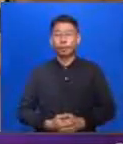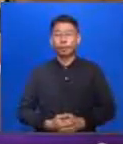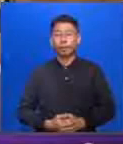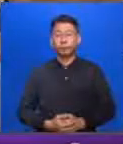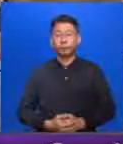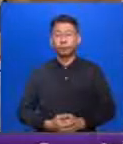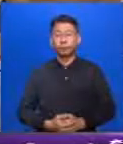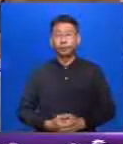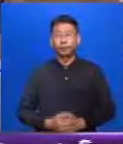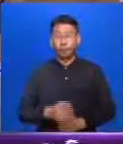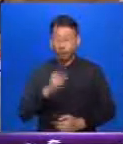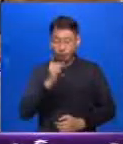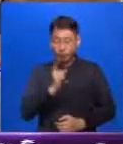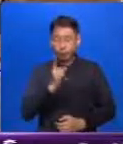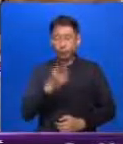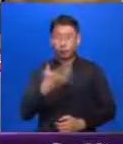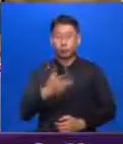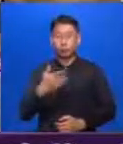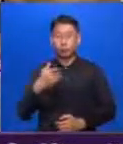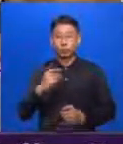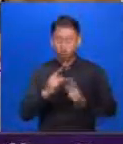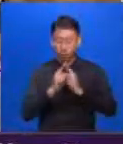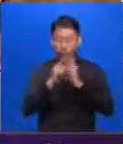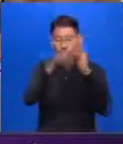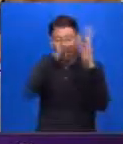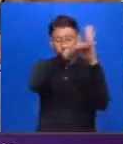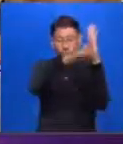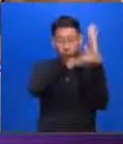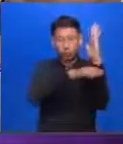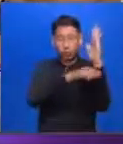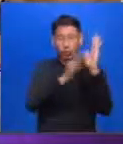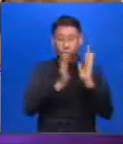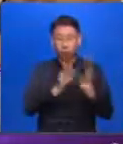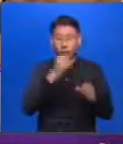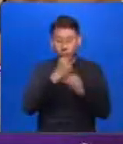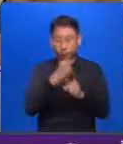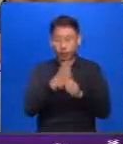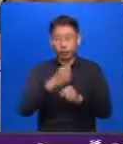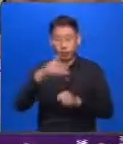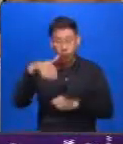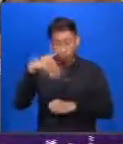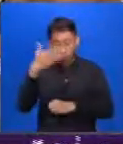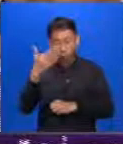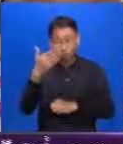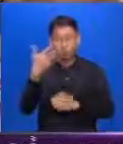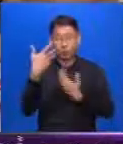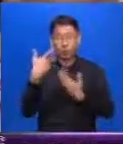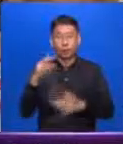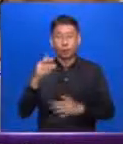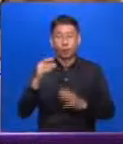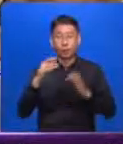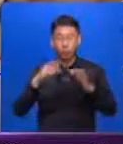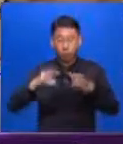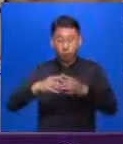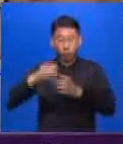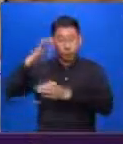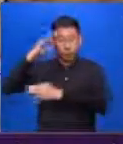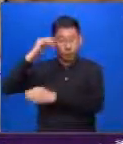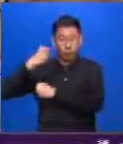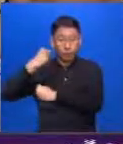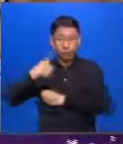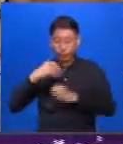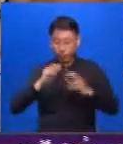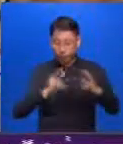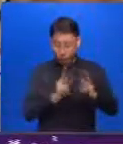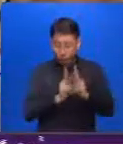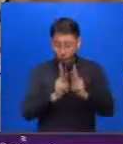ไม่ค่ะจริงๆก็ต้องมาจากขั้นตอนของผู้ปฏิบัติงานก่อนแล้วก็จริงแล้วในฝ่ายความมั่นคงก็มีคณะกรรมการ